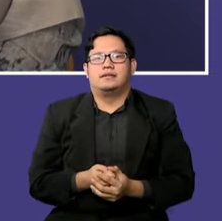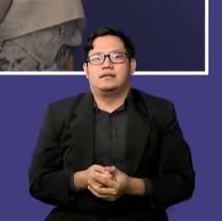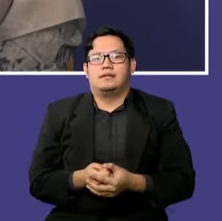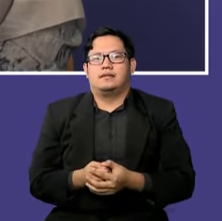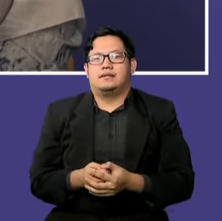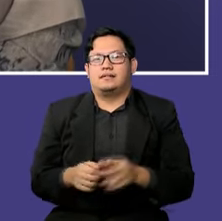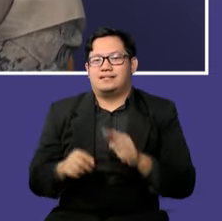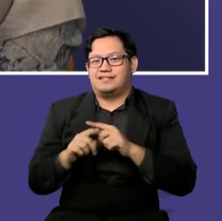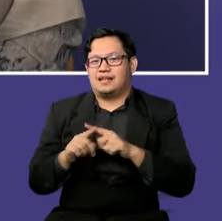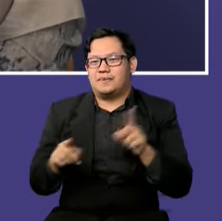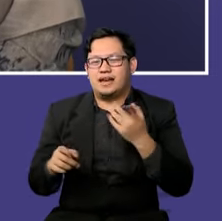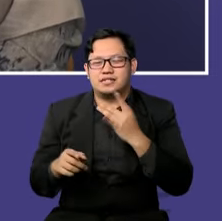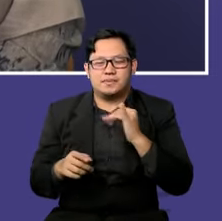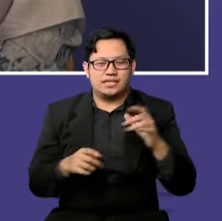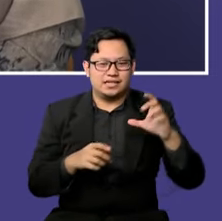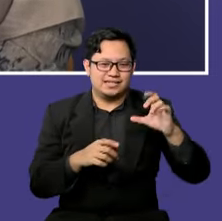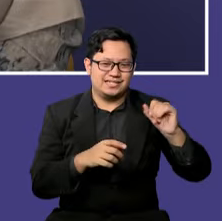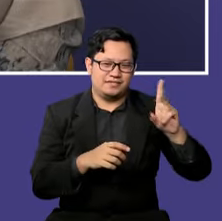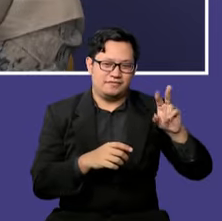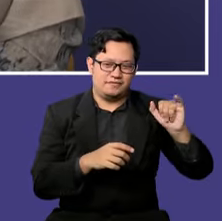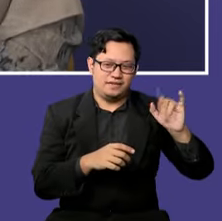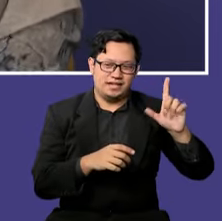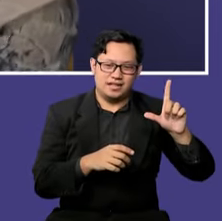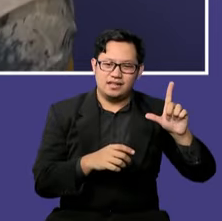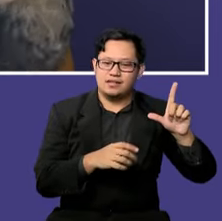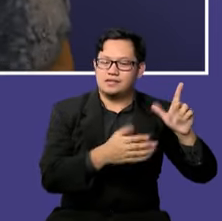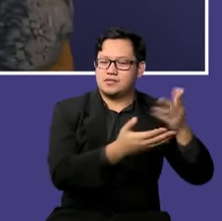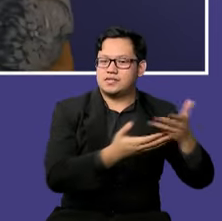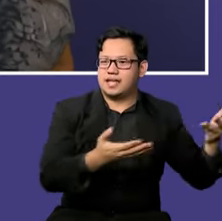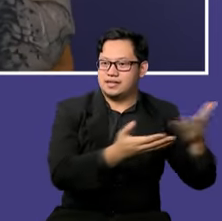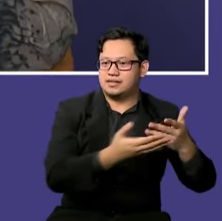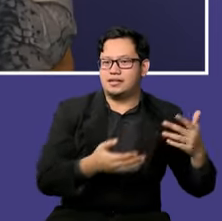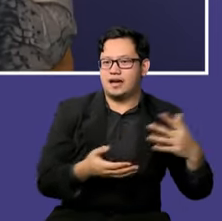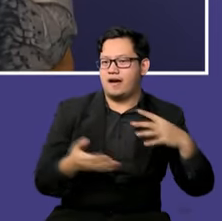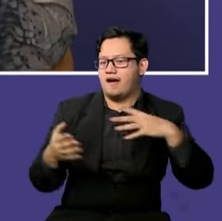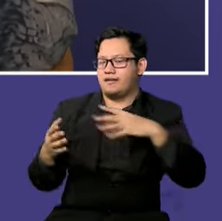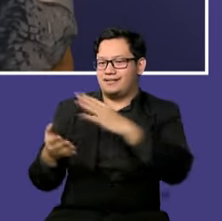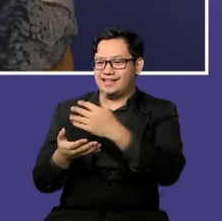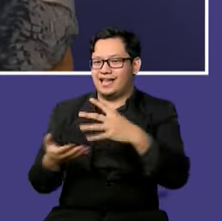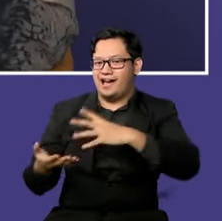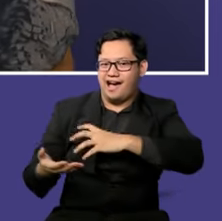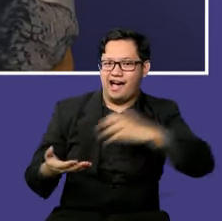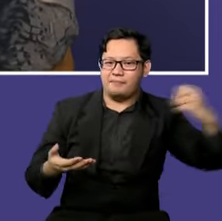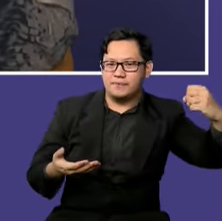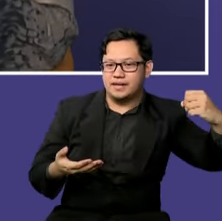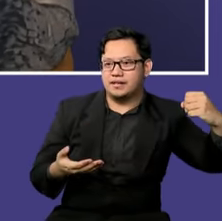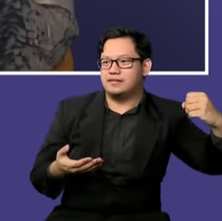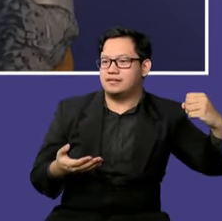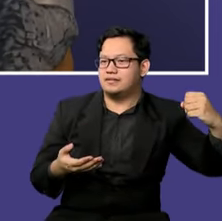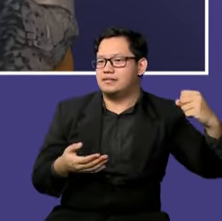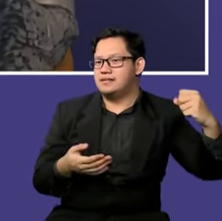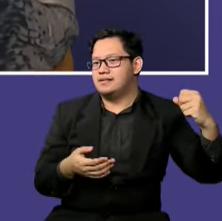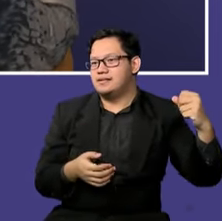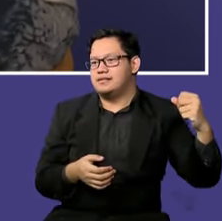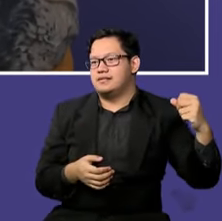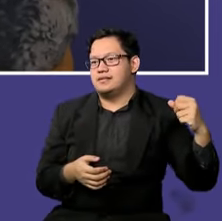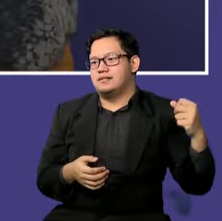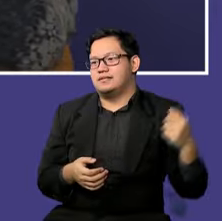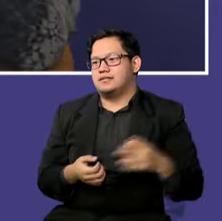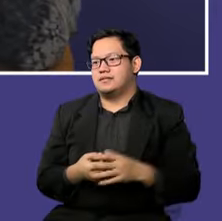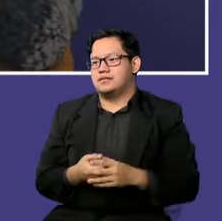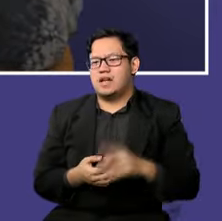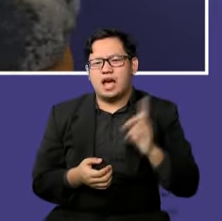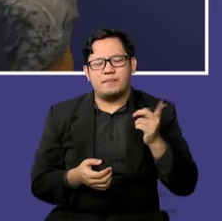mati Civil Society ambil gitunya dari mainin data dari website-website ilmu tumit enggak mau tahu tuh ngebantu menurut saya